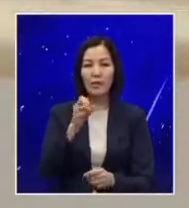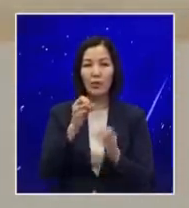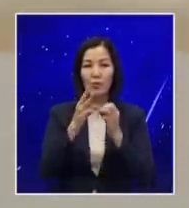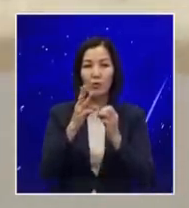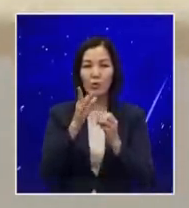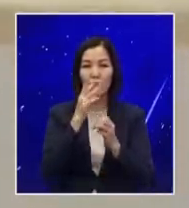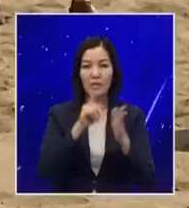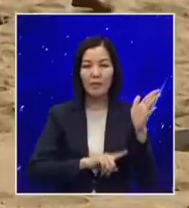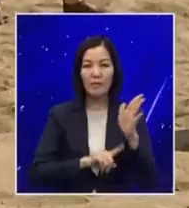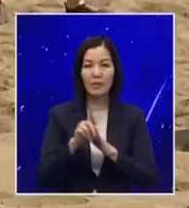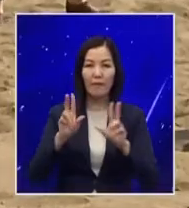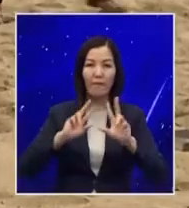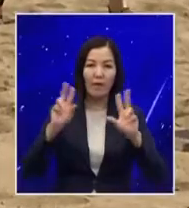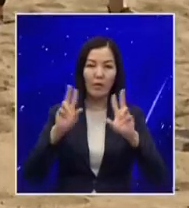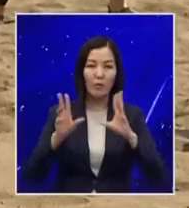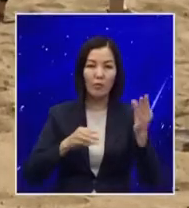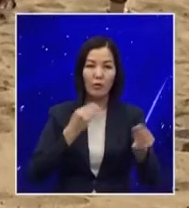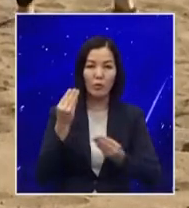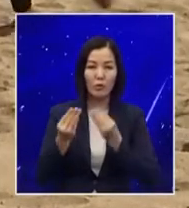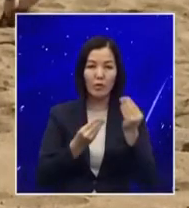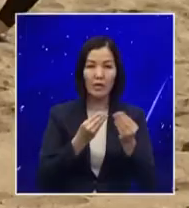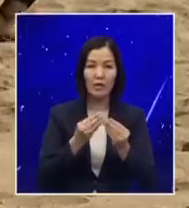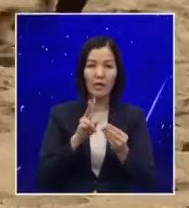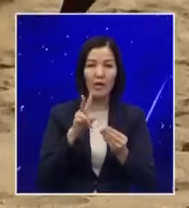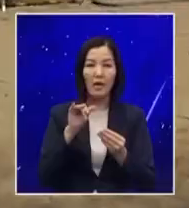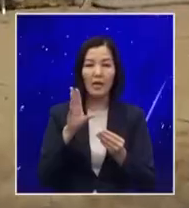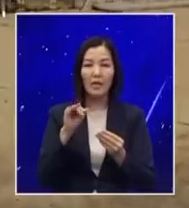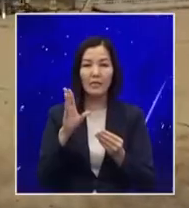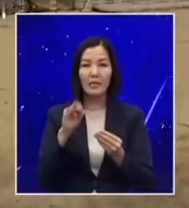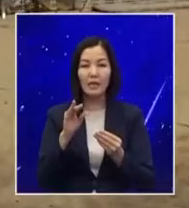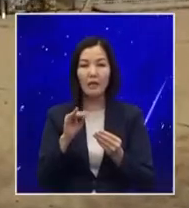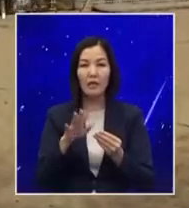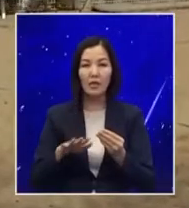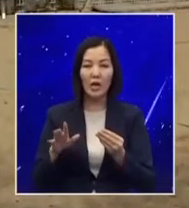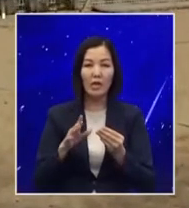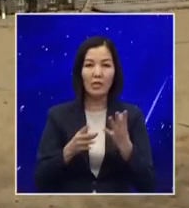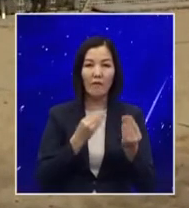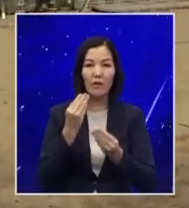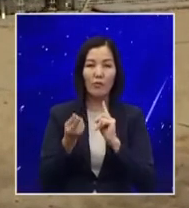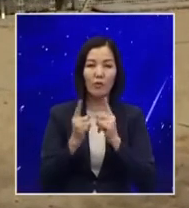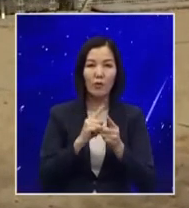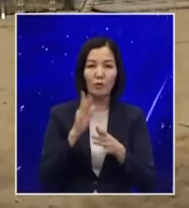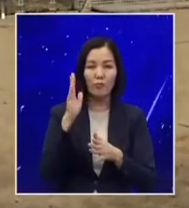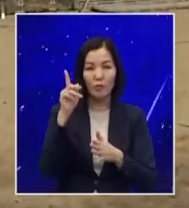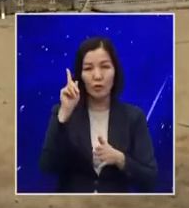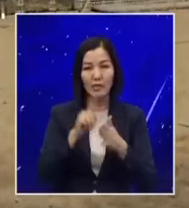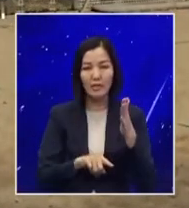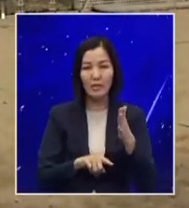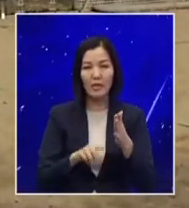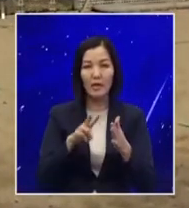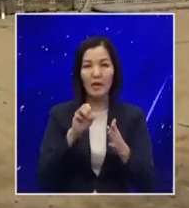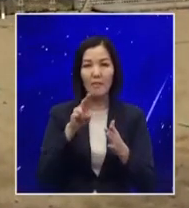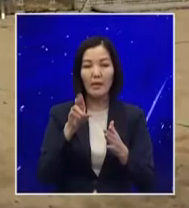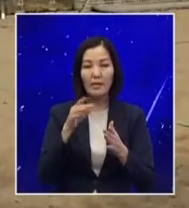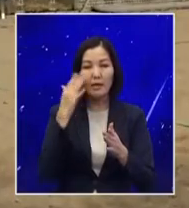жасынан бастап волейбол ойынын серік етіп келеді. Бұл классикалықтан жағажай волейболына ауысыпты. Мамандар болашағына үлкен үміт артады.